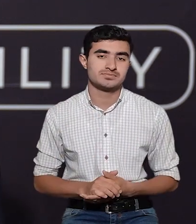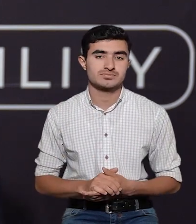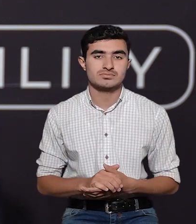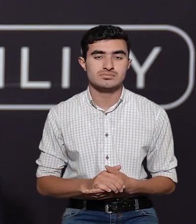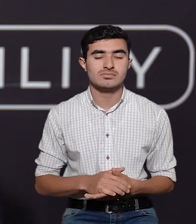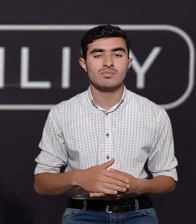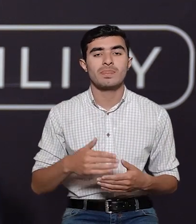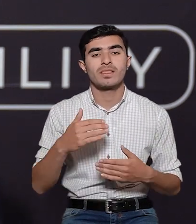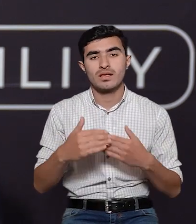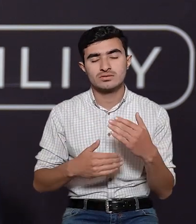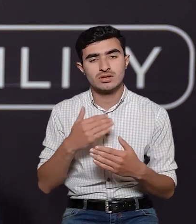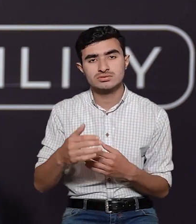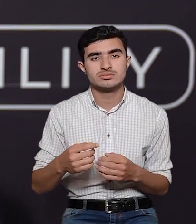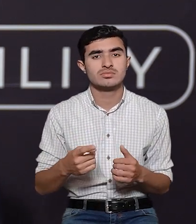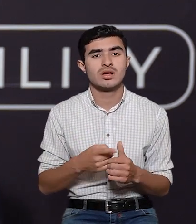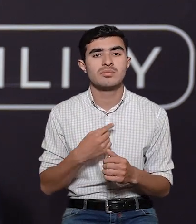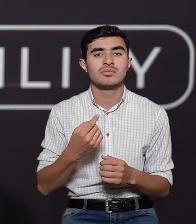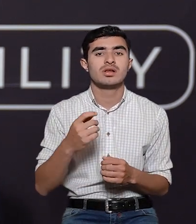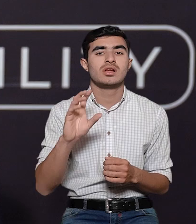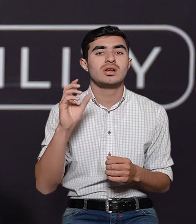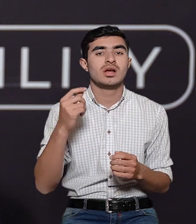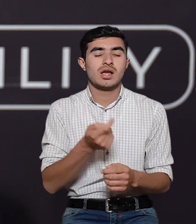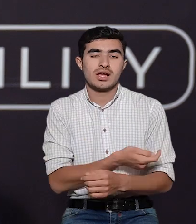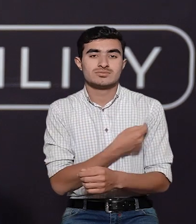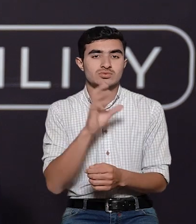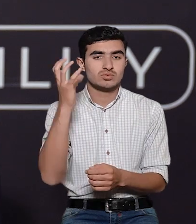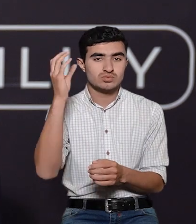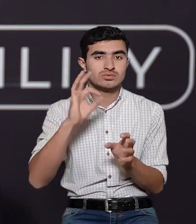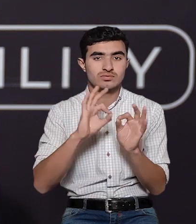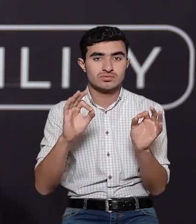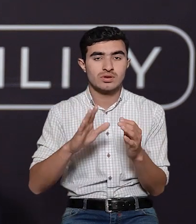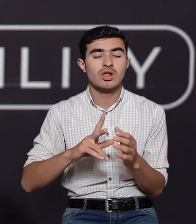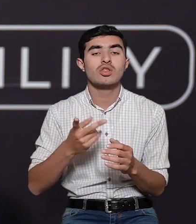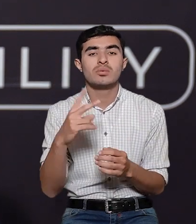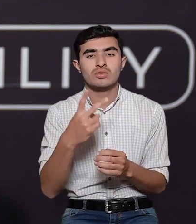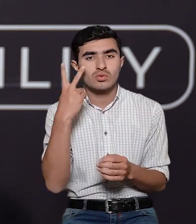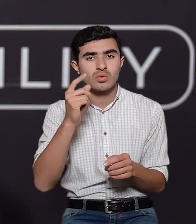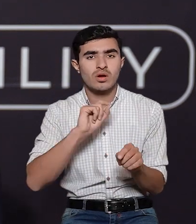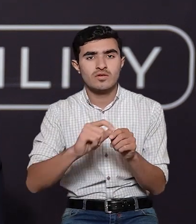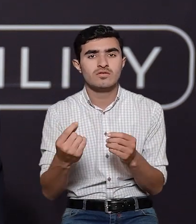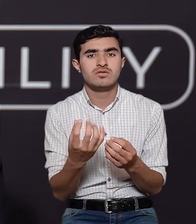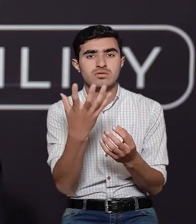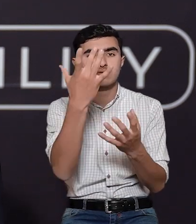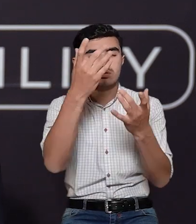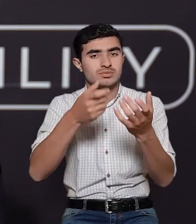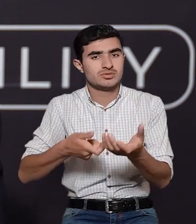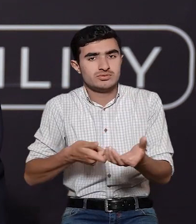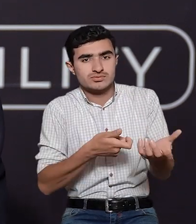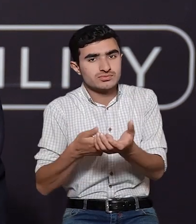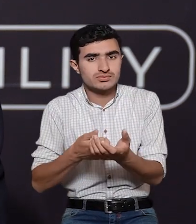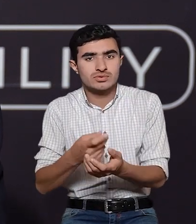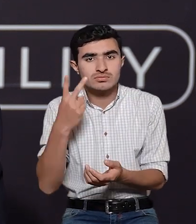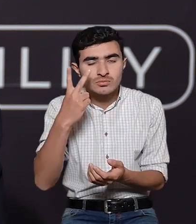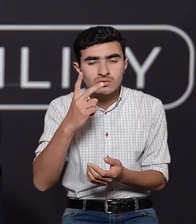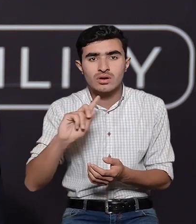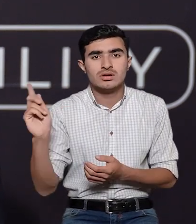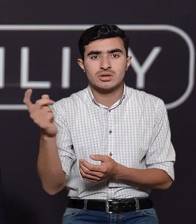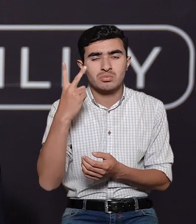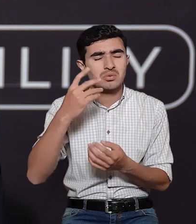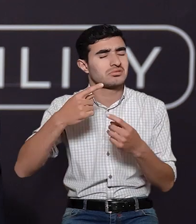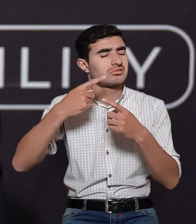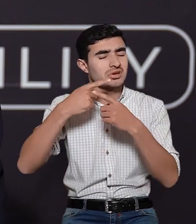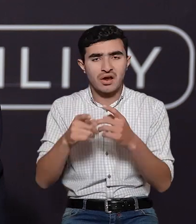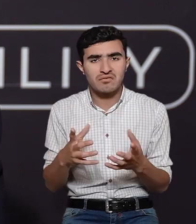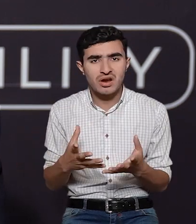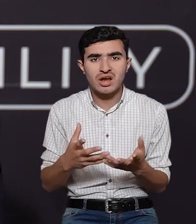ساتھ جب ہم ایمبولنس لے کے فائر سروس پہ پہنچ جاتے تھے تو وہاں پہ بھی بے بسی کا حال دیکھتے تھے، نہ کوئی رسپونڈ کرنے والا ہے، بلدیہ کے وہ